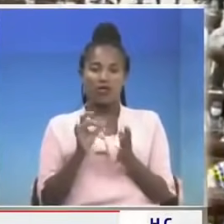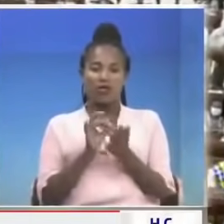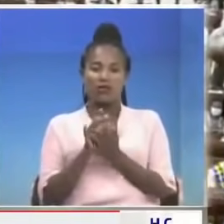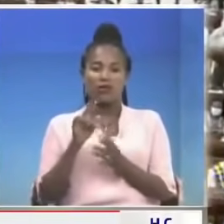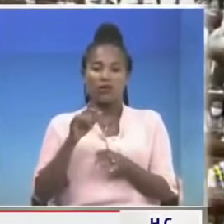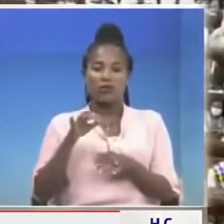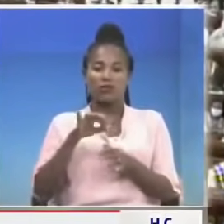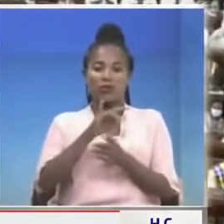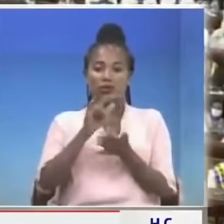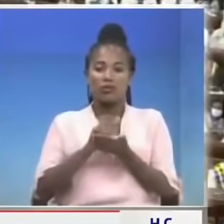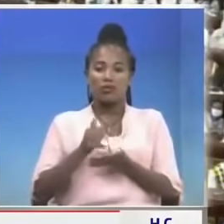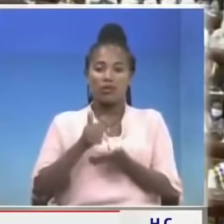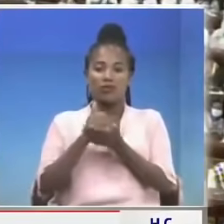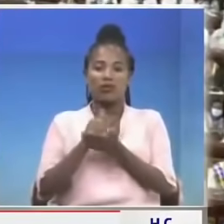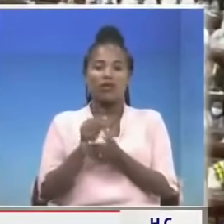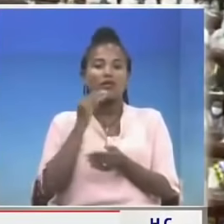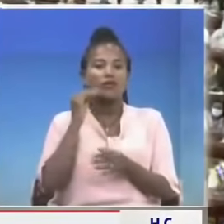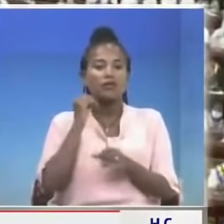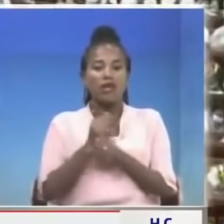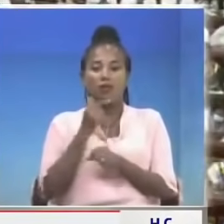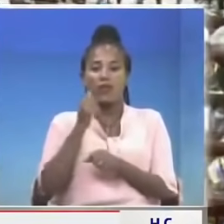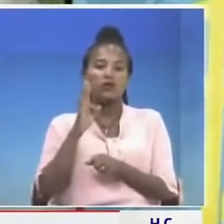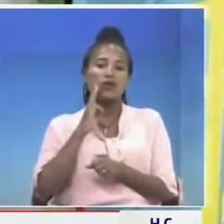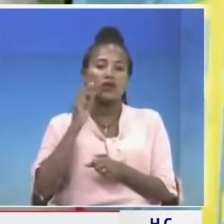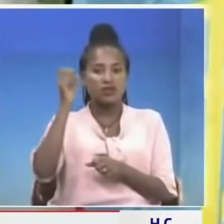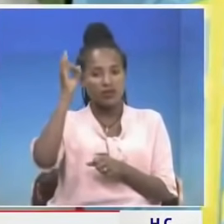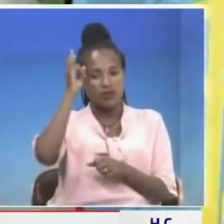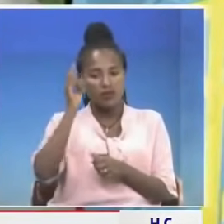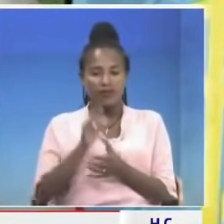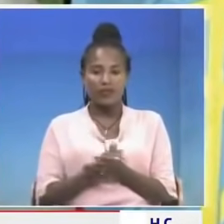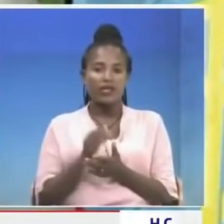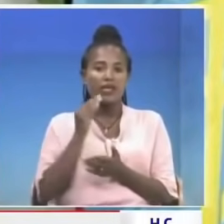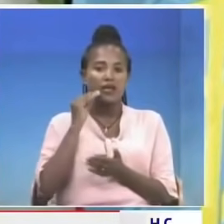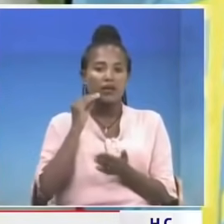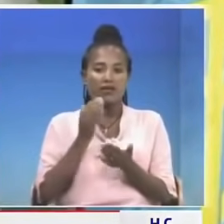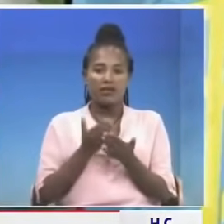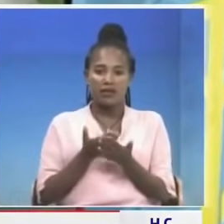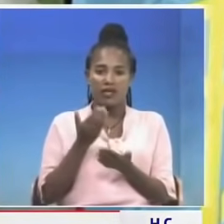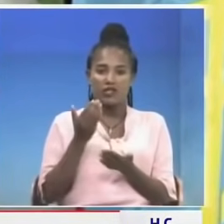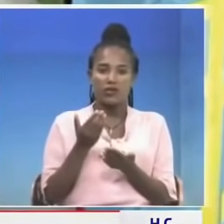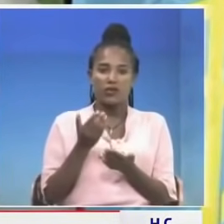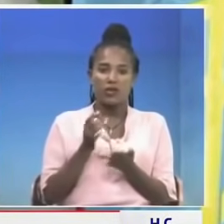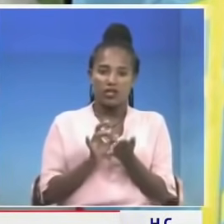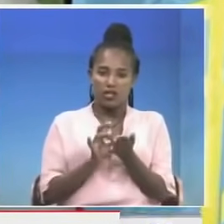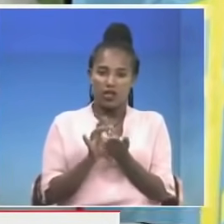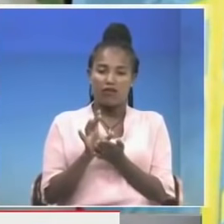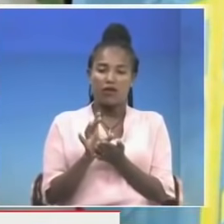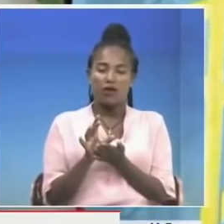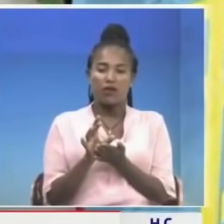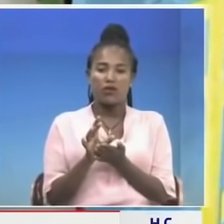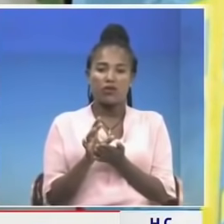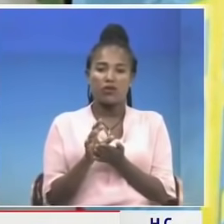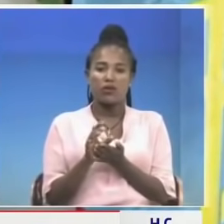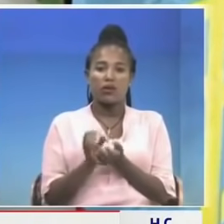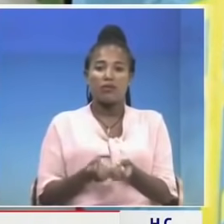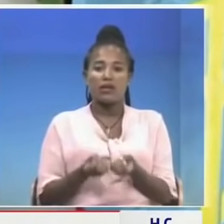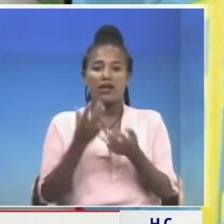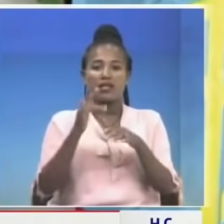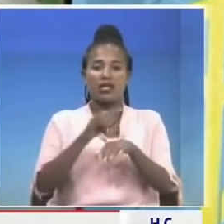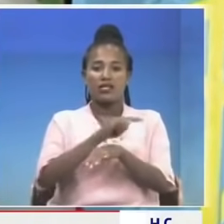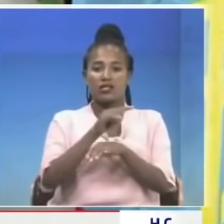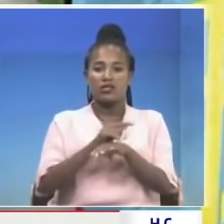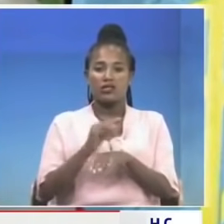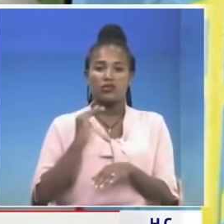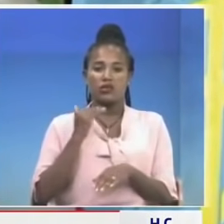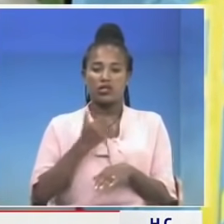የሚገኙ ዜጎችን መደገፍ የቤት ስራ ነው ብለዋል ሳህለወርቅ ዘውዴ። ከቤት ንብረታቸው የተፈናቀሉ በርካታ